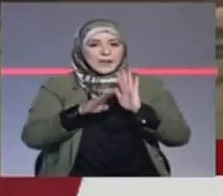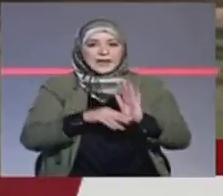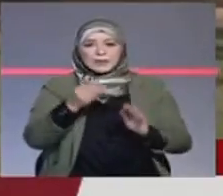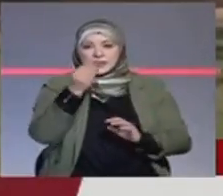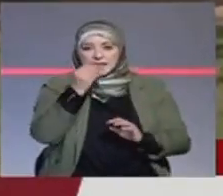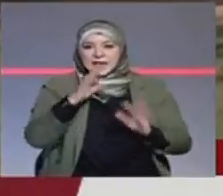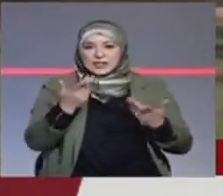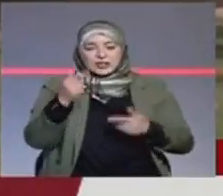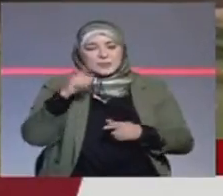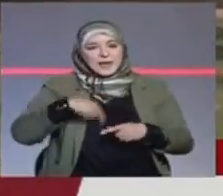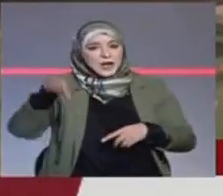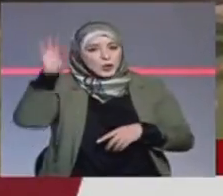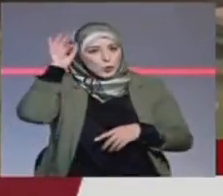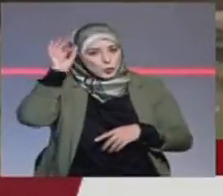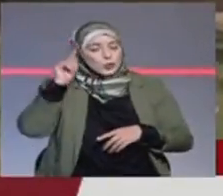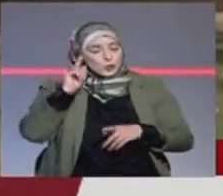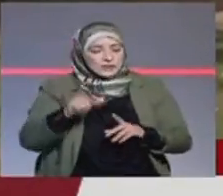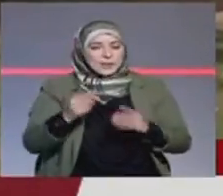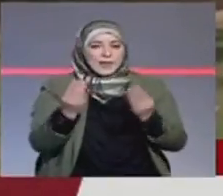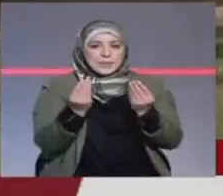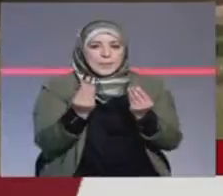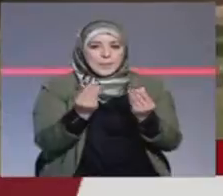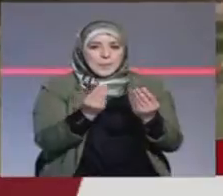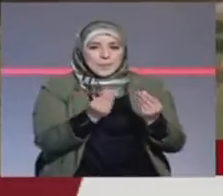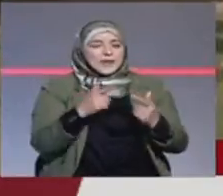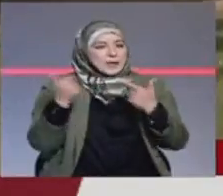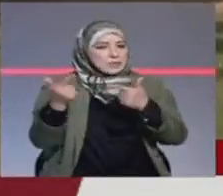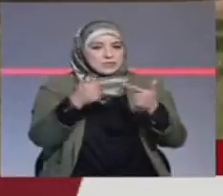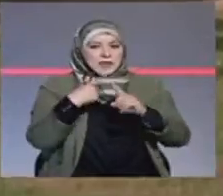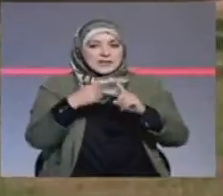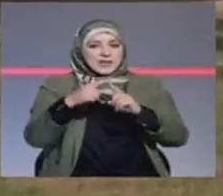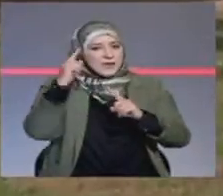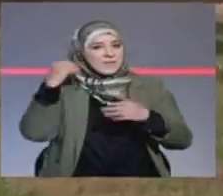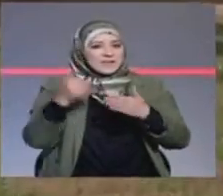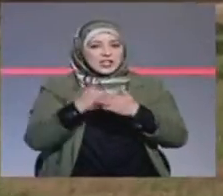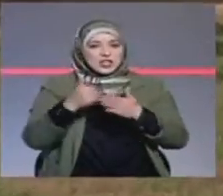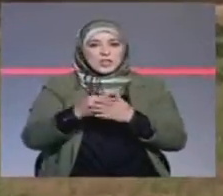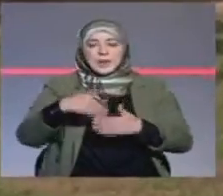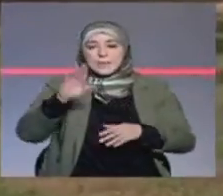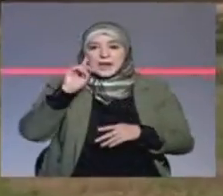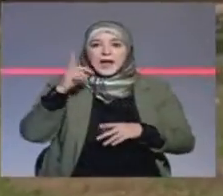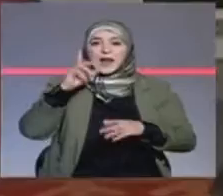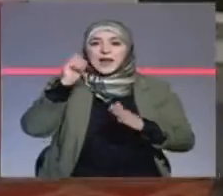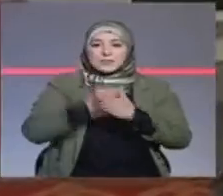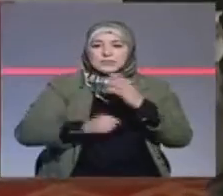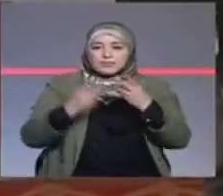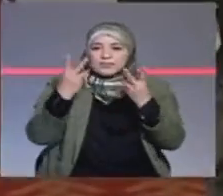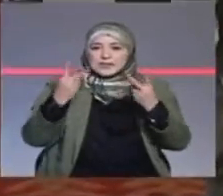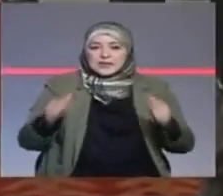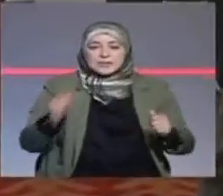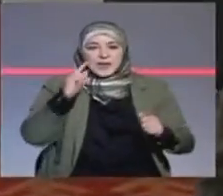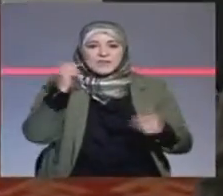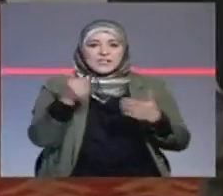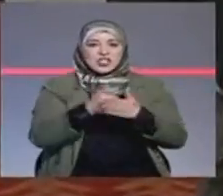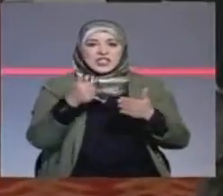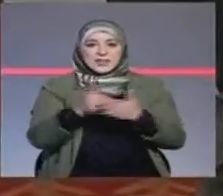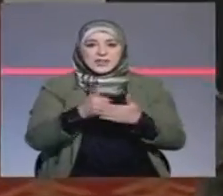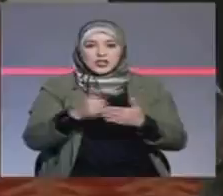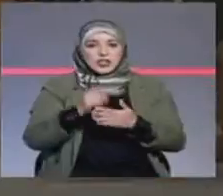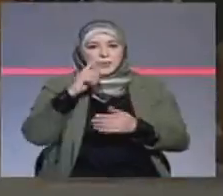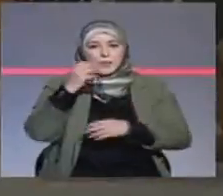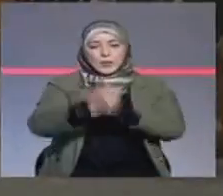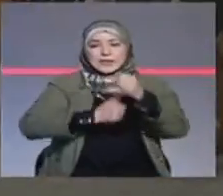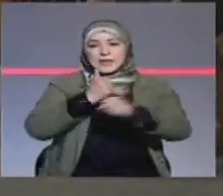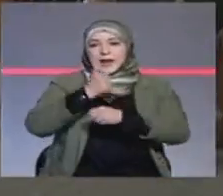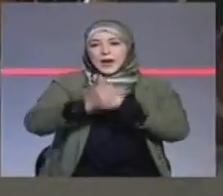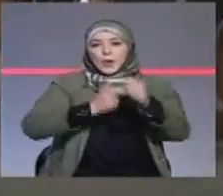لأن بلادنا تزخر بالعديد من هذه الموارد التي العديد منها للأسف هو مهدد بأن ينقرض. في جزيرة جربة منذ